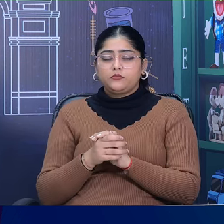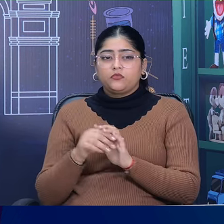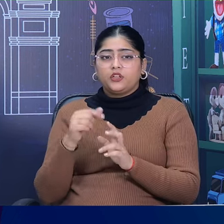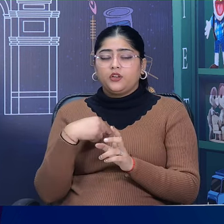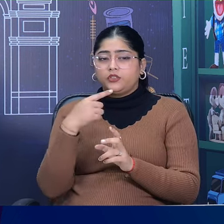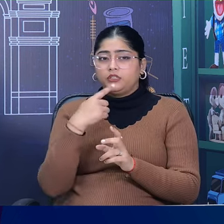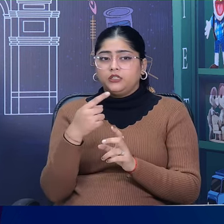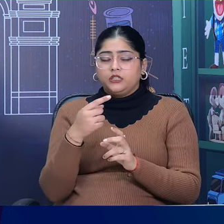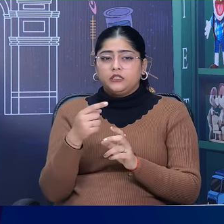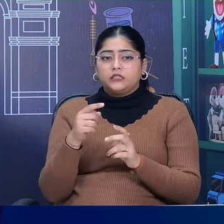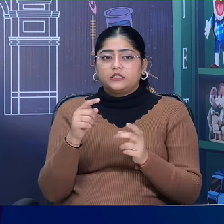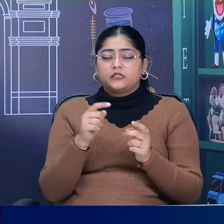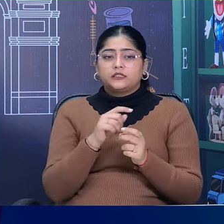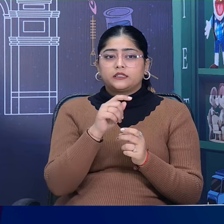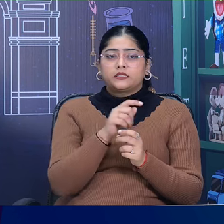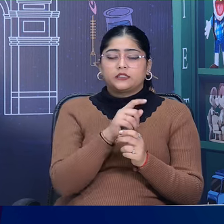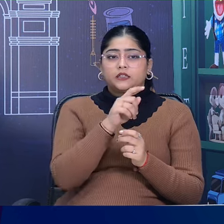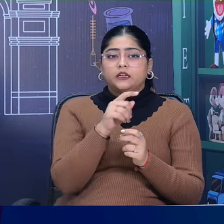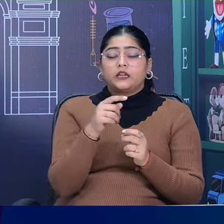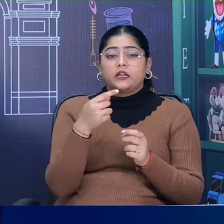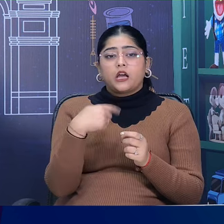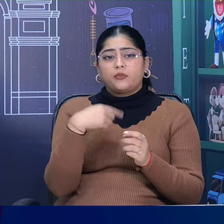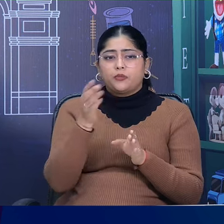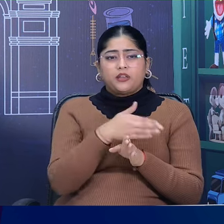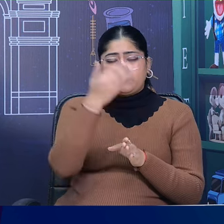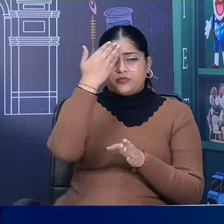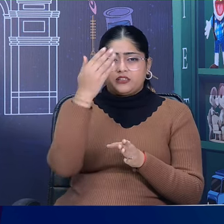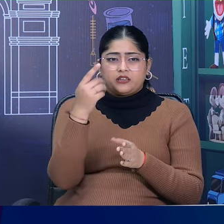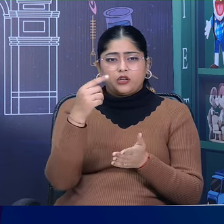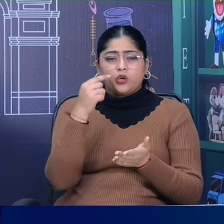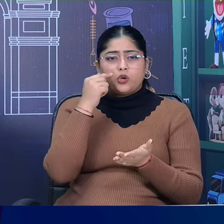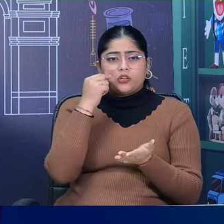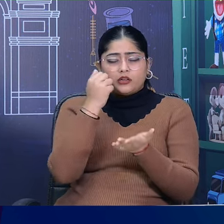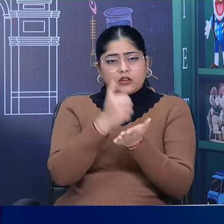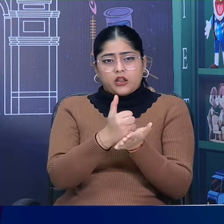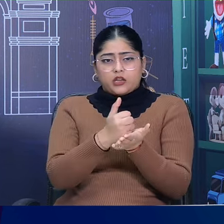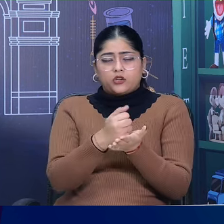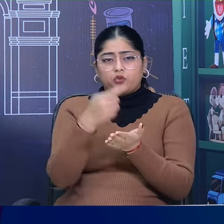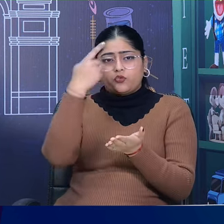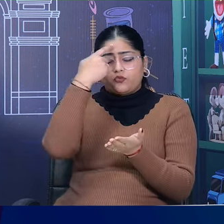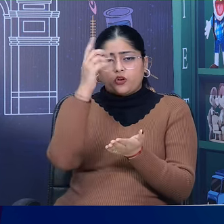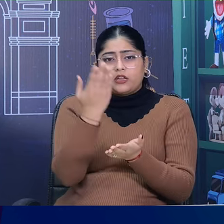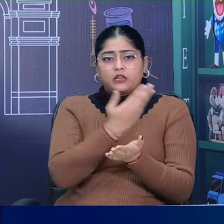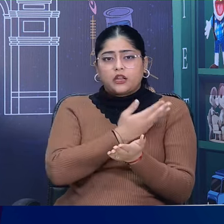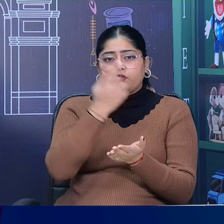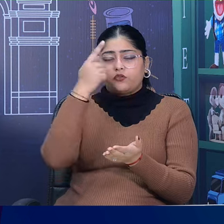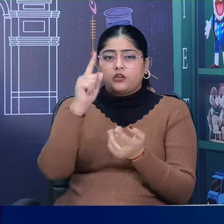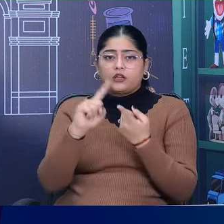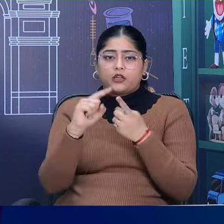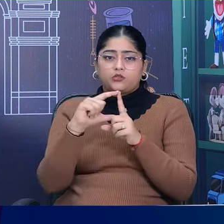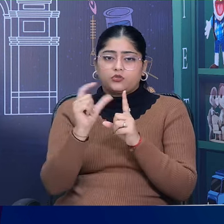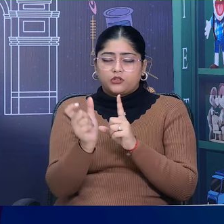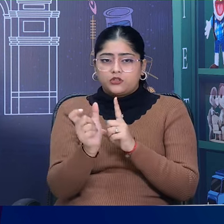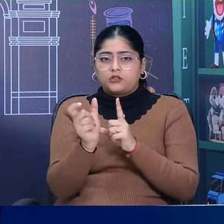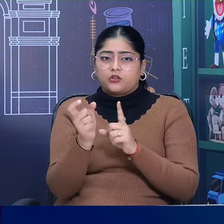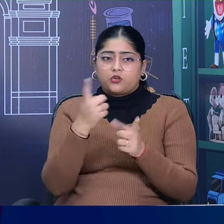एजुकेशन जैसा कि हम सब जानते हैं राइट टू एजुकेशन 2008 में आया जिसके हिसाब से हर एक गांव में अब स्कूल बनाने की जो सुविधा है